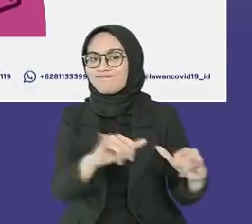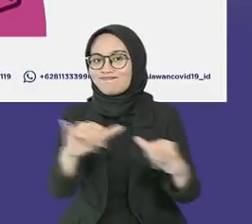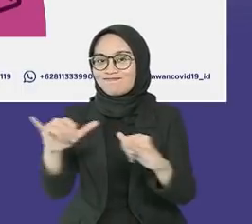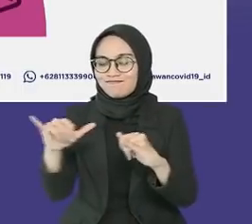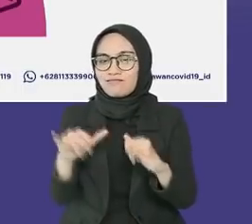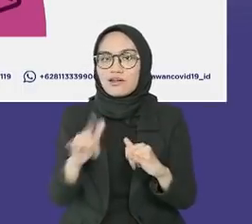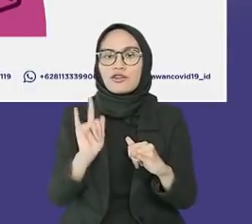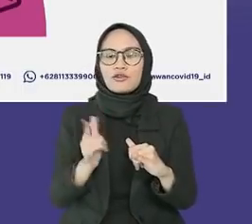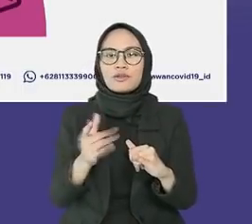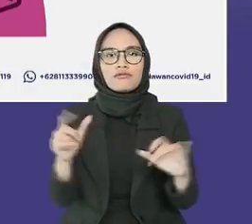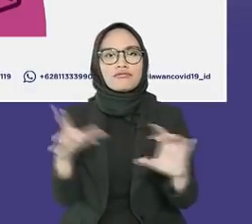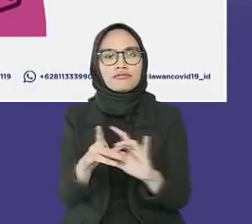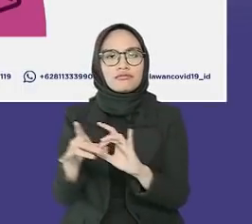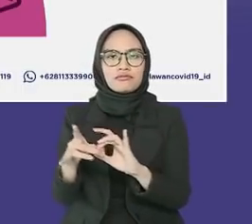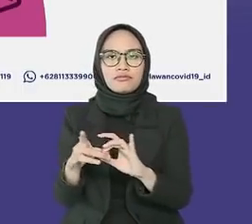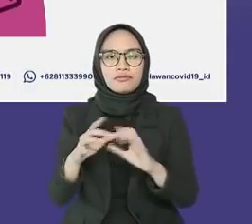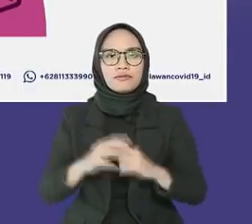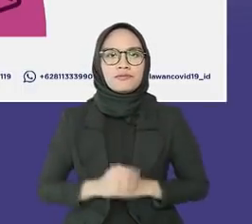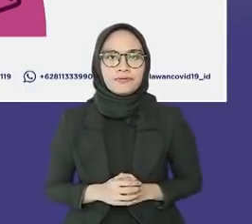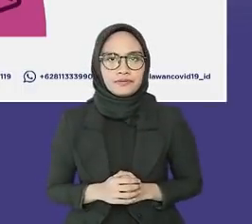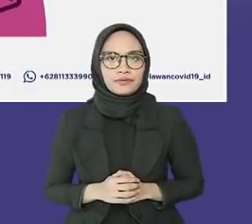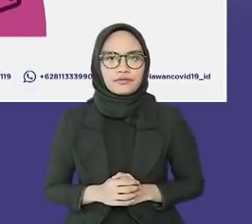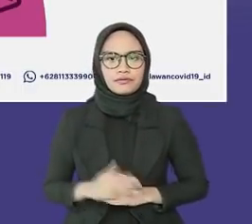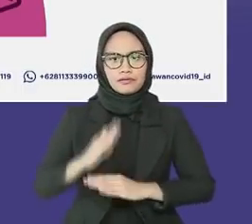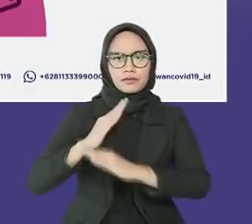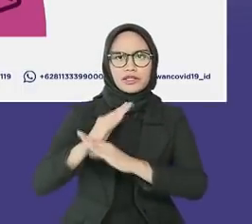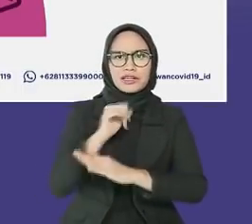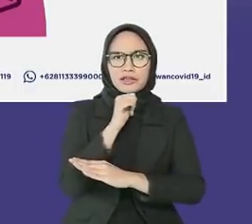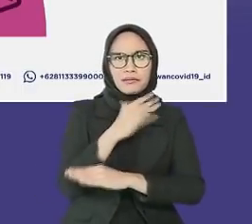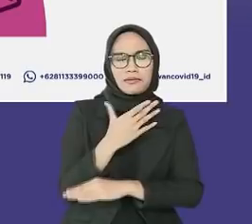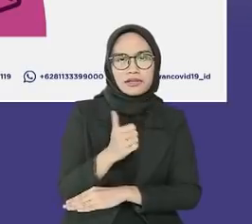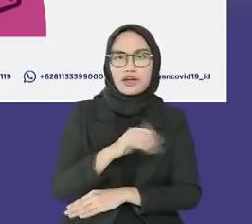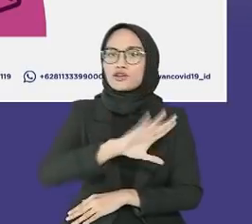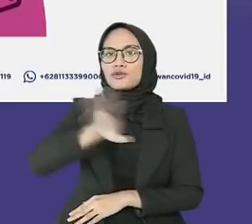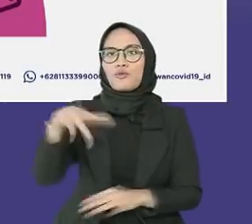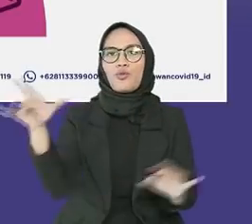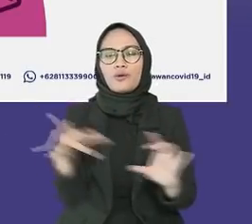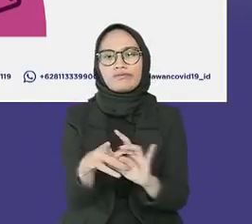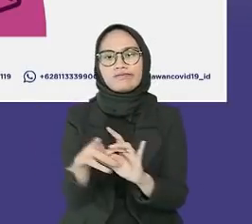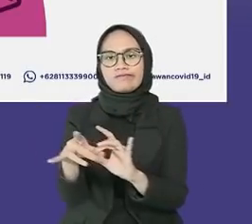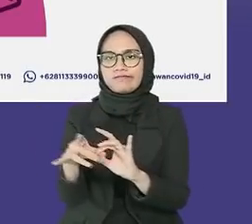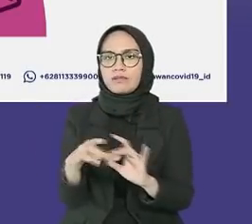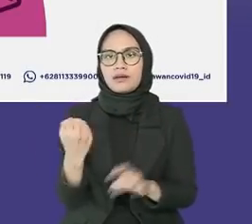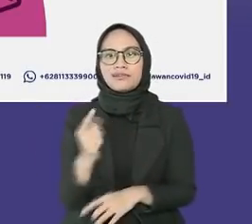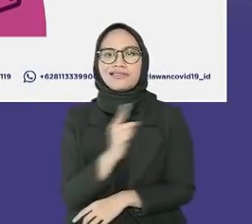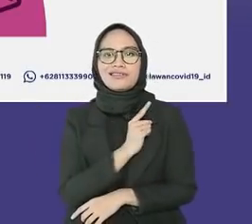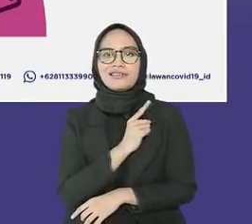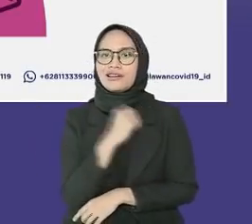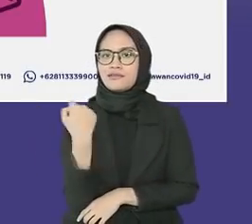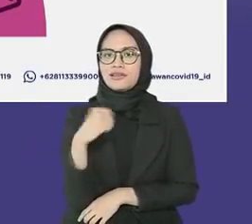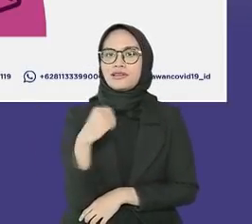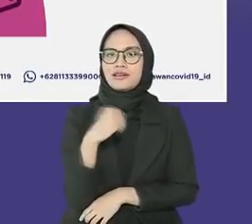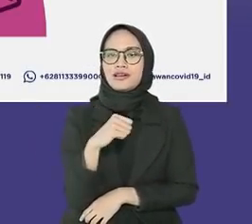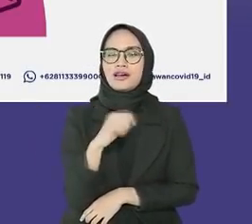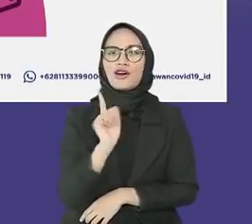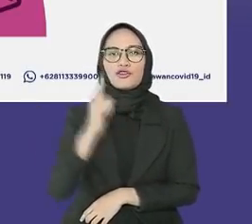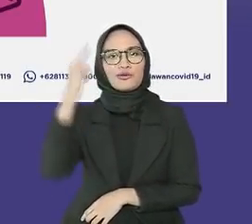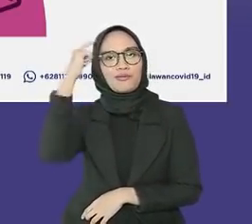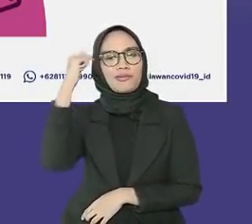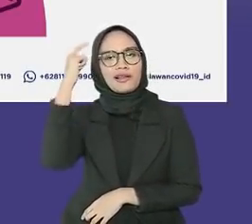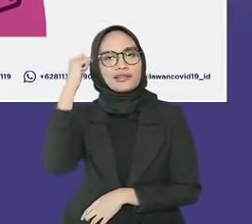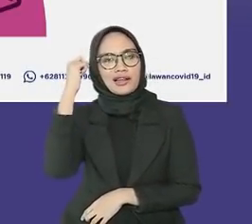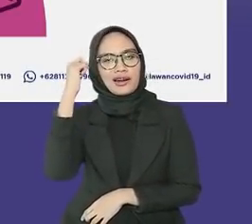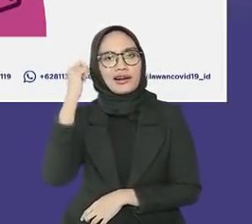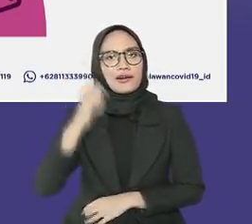sendirilah yang mampu mengarahkan dinamika ini ke arah yang lebih baik atau lebih buruk. Belajar dari pengalaman libur